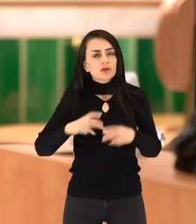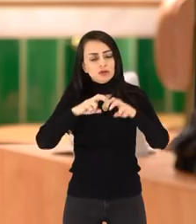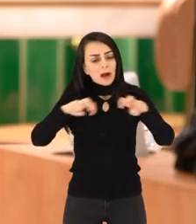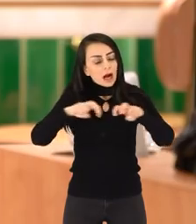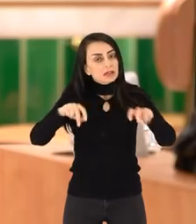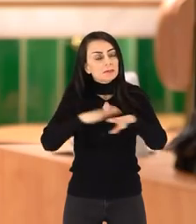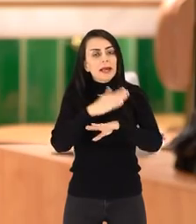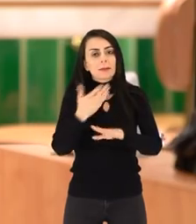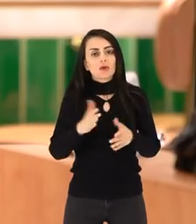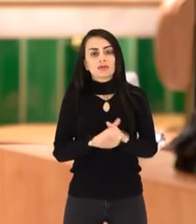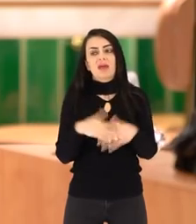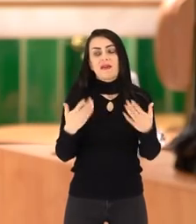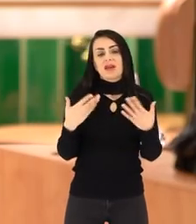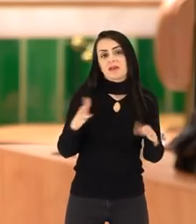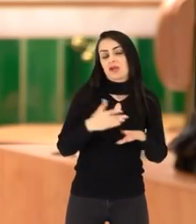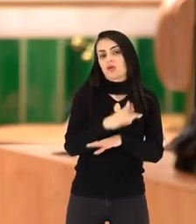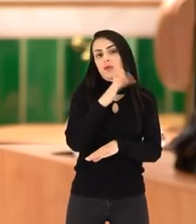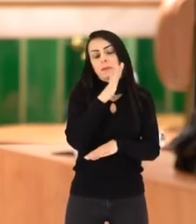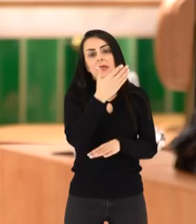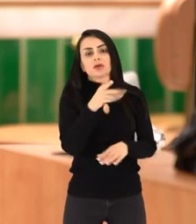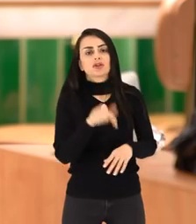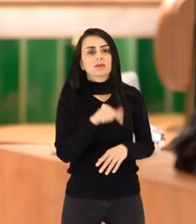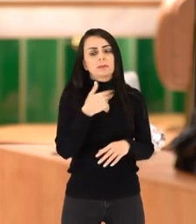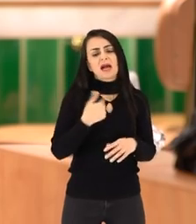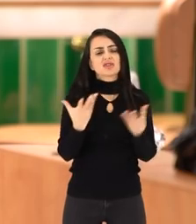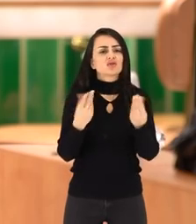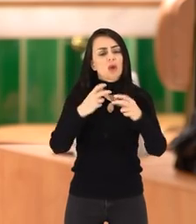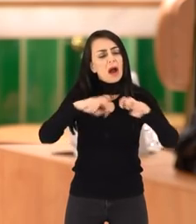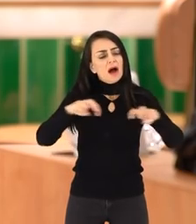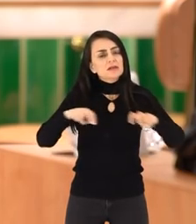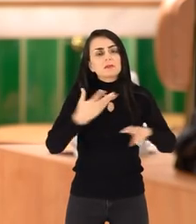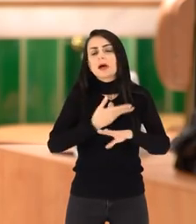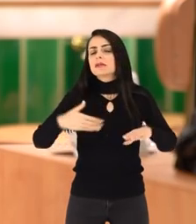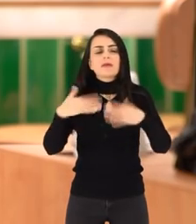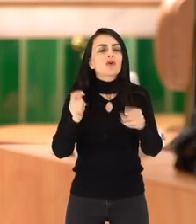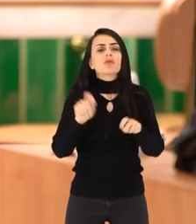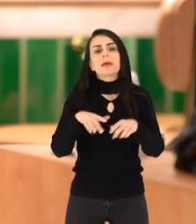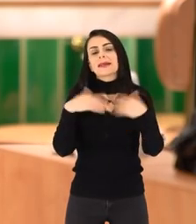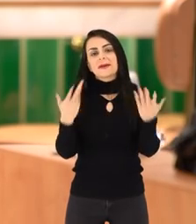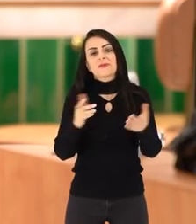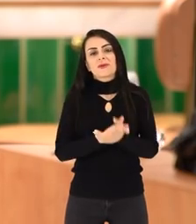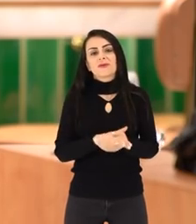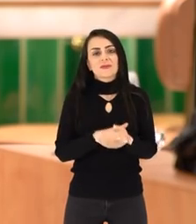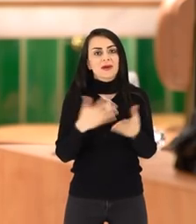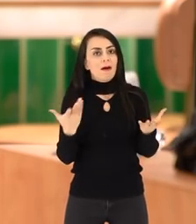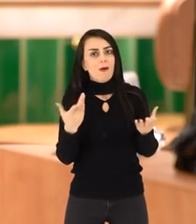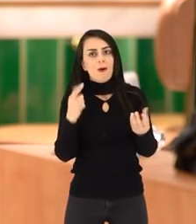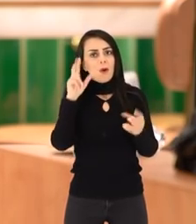araştırıyorum. Evet. Bunu biliyorum. Onlardan bir tanesini biliyorum. Oraya da gireceğim. Ya ne diyorum? Zaten tabii gireceğim. Ya kızım çok acayip hazırlanmıyorum. Ne biriktirdin ayol?